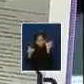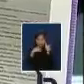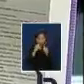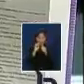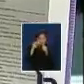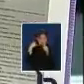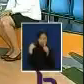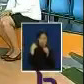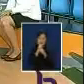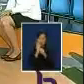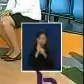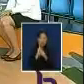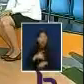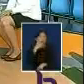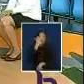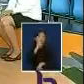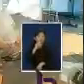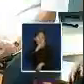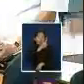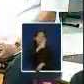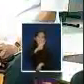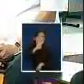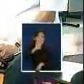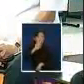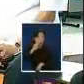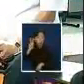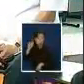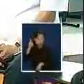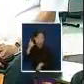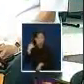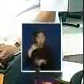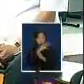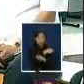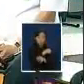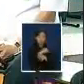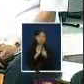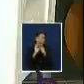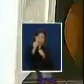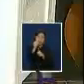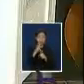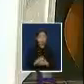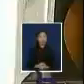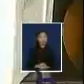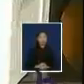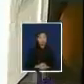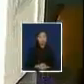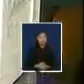ได้ก็โทรมาถามที่ 1422 นี่คือตอบเป็นคนต่อคนเลยนะฮะ ครับ ให้ได้ ครับแต่อย่างที่เราทราบกันท่านรัฐมนตรีครับว่าโร